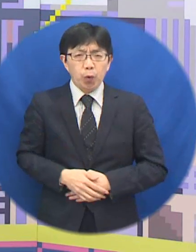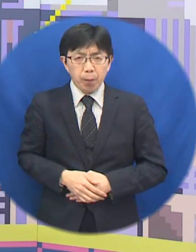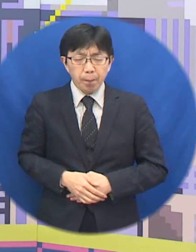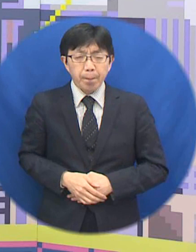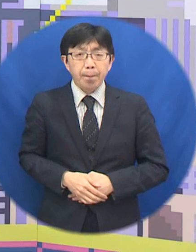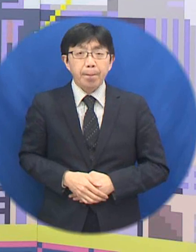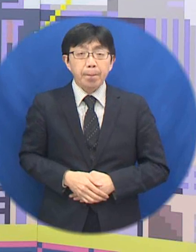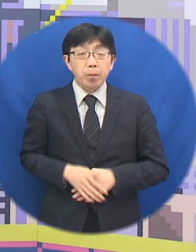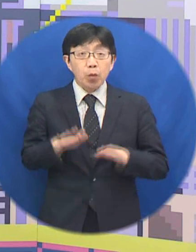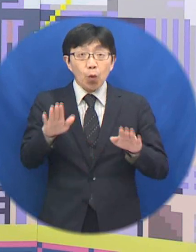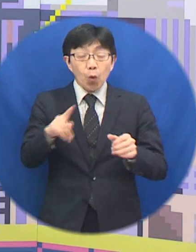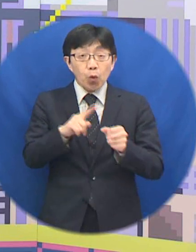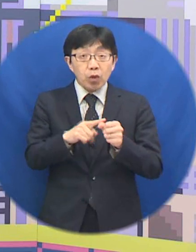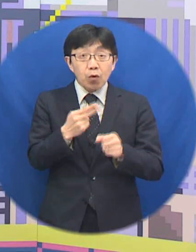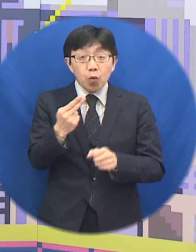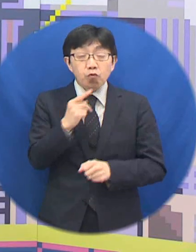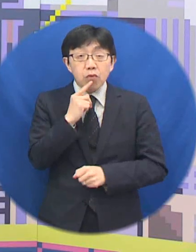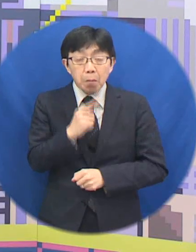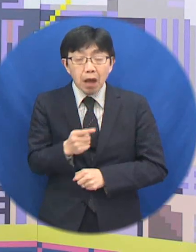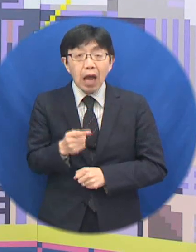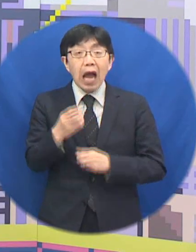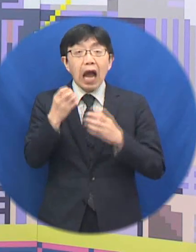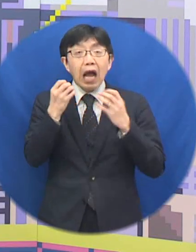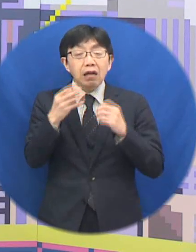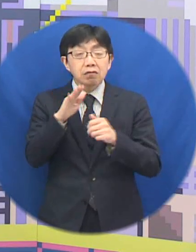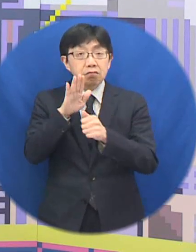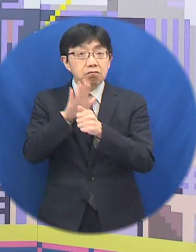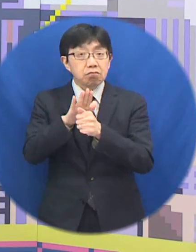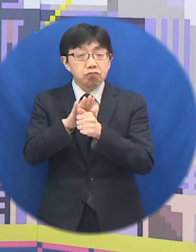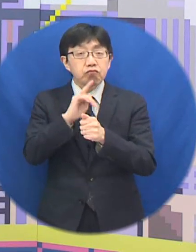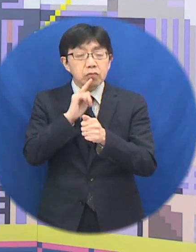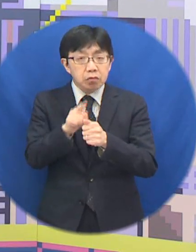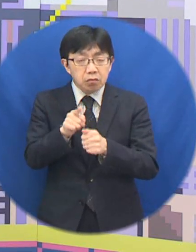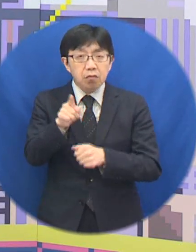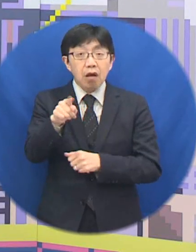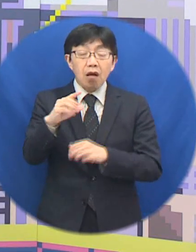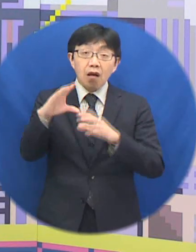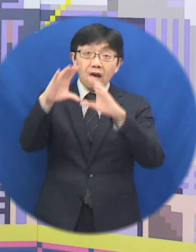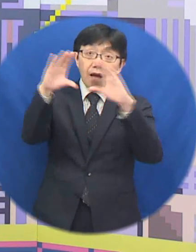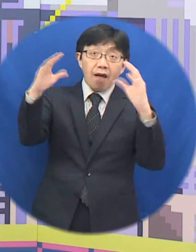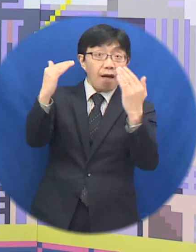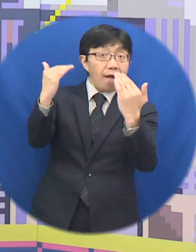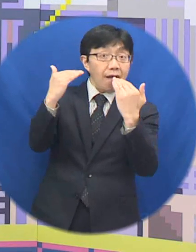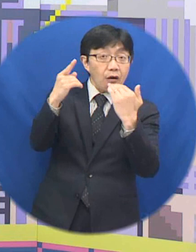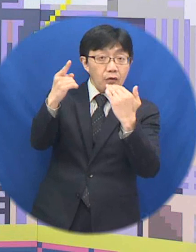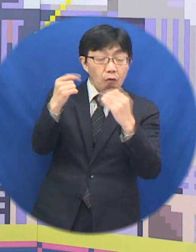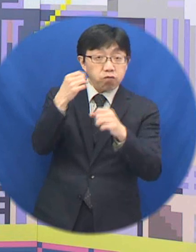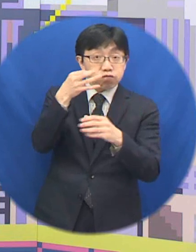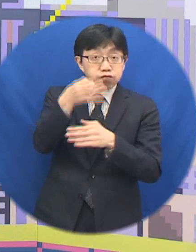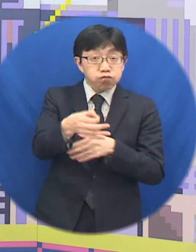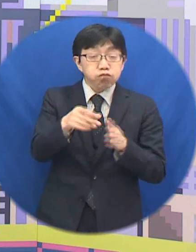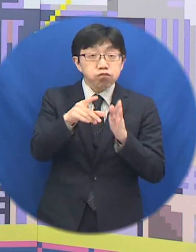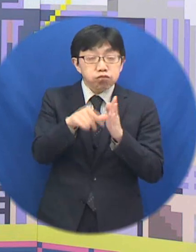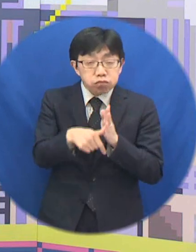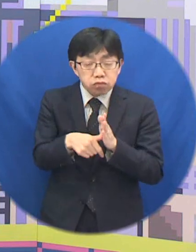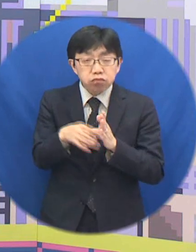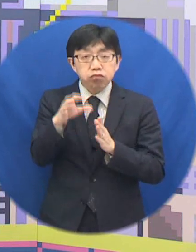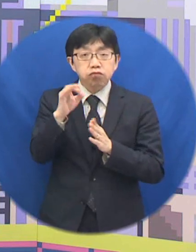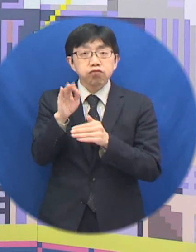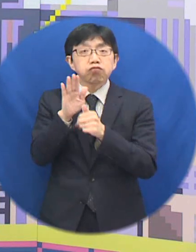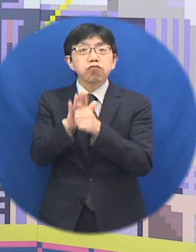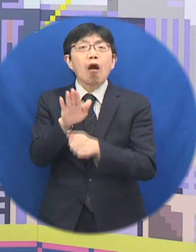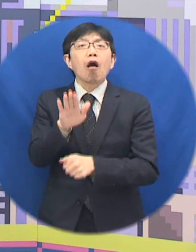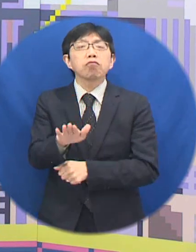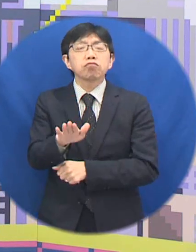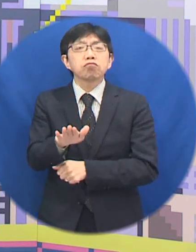い、今年度は新規事業としてですね、エアコン設置の費用の助成を行うことになりました。はい、高齢者